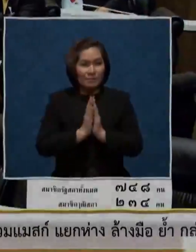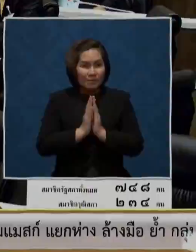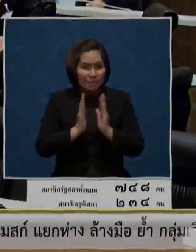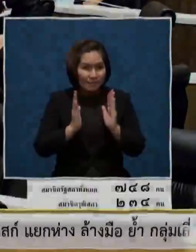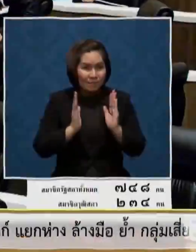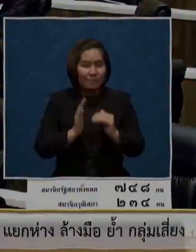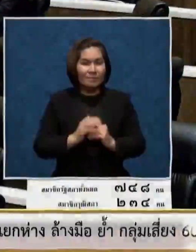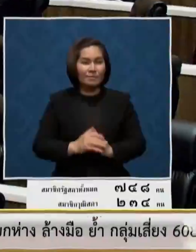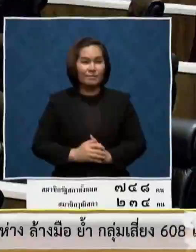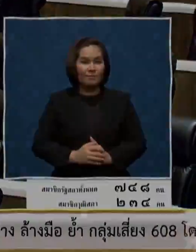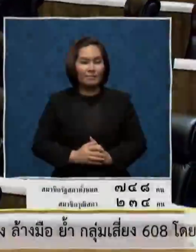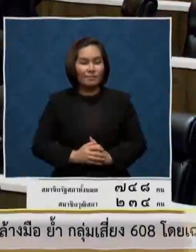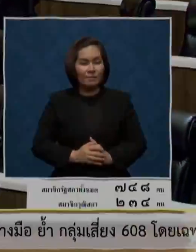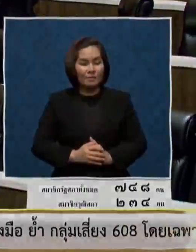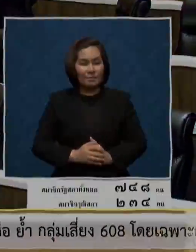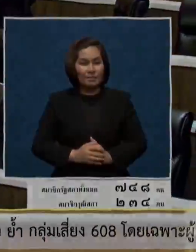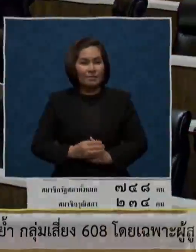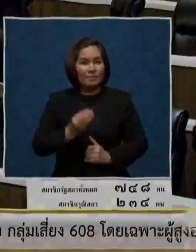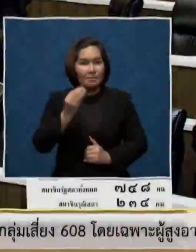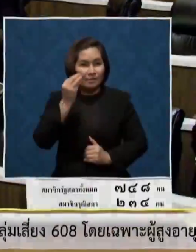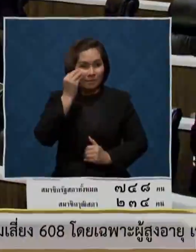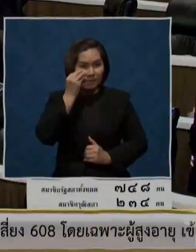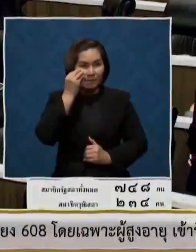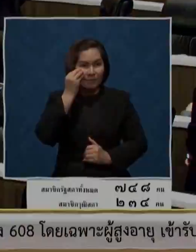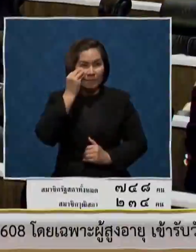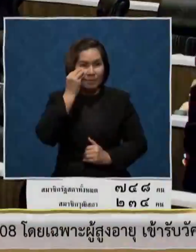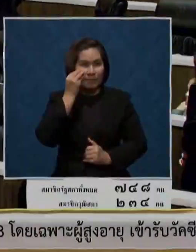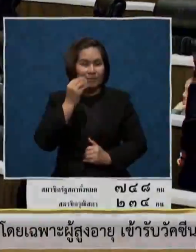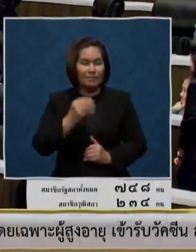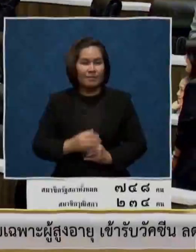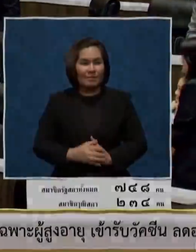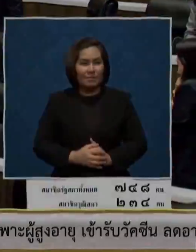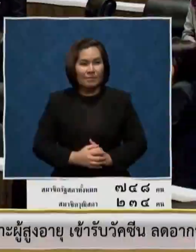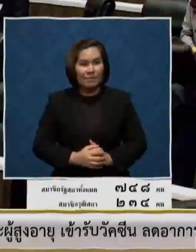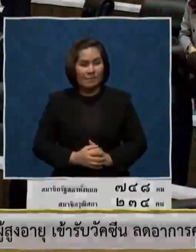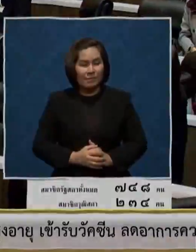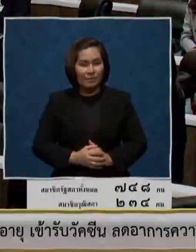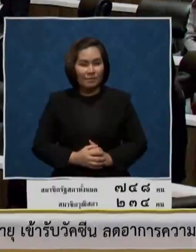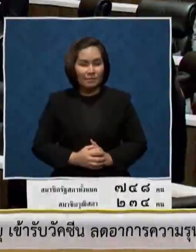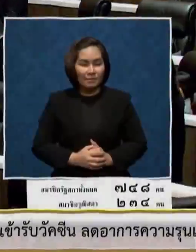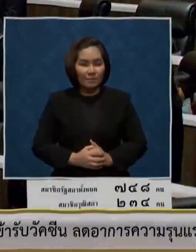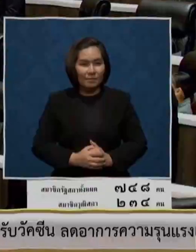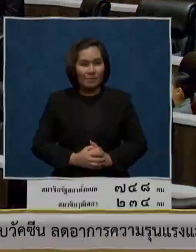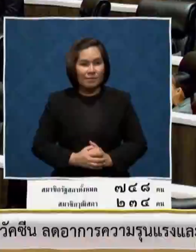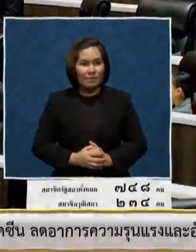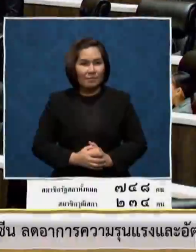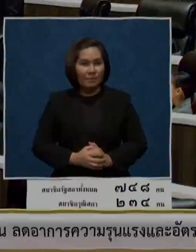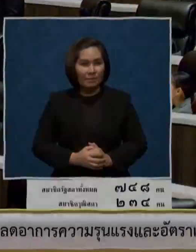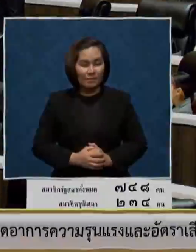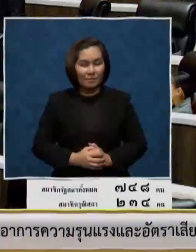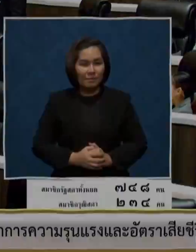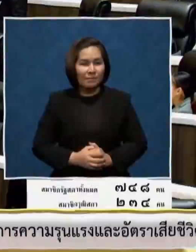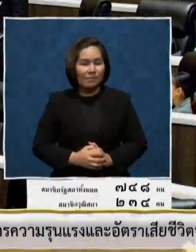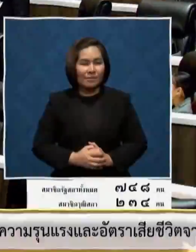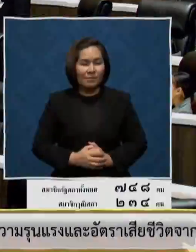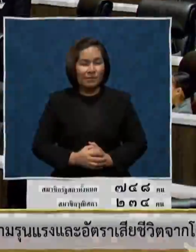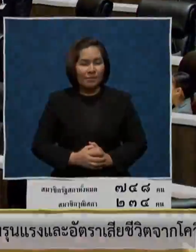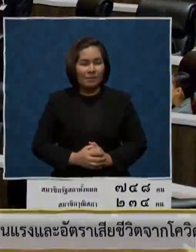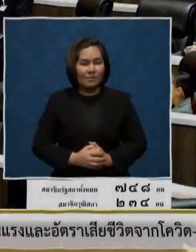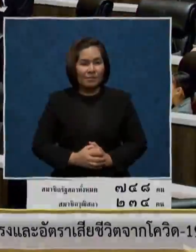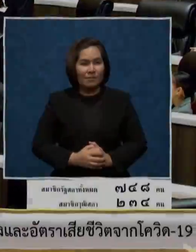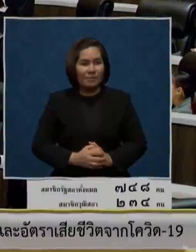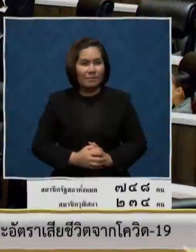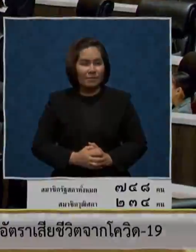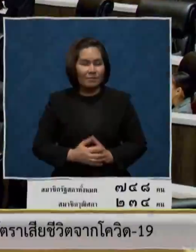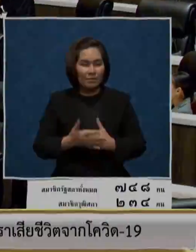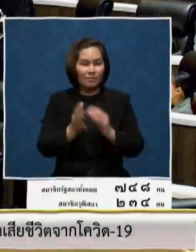ำให้ต้องขอมติจากที่ประชุมร่วมรัฐสภาว่าข้อบังคับการประชุมรัฐสภาพ.ศ. 2563 ข้อ